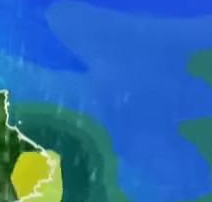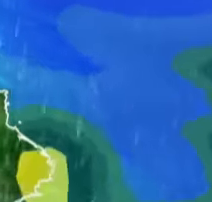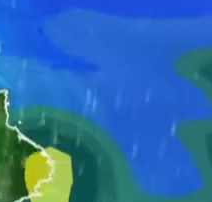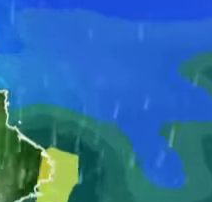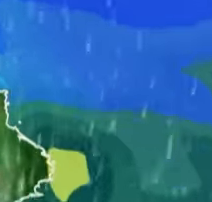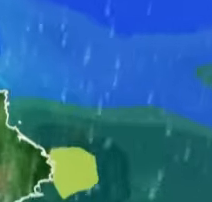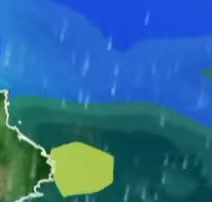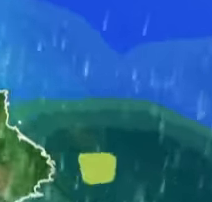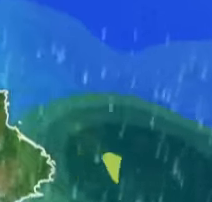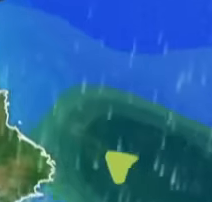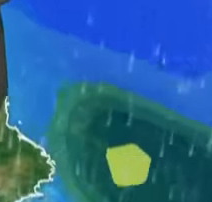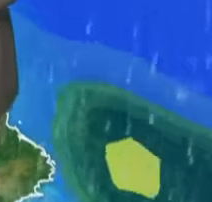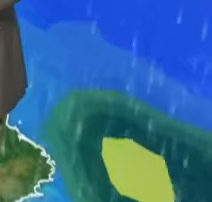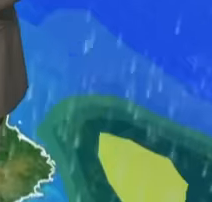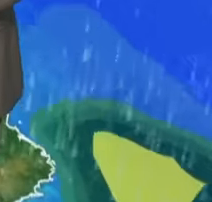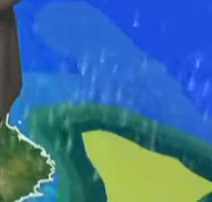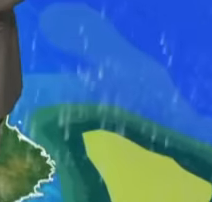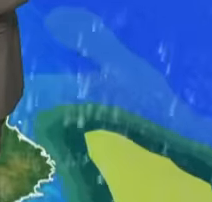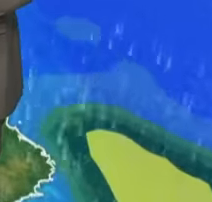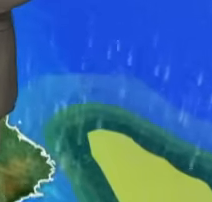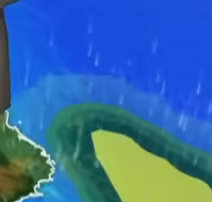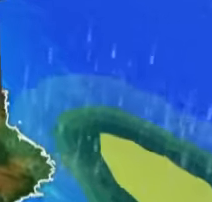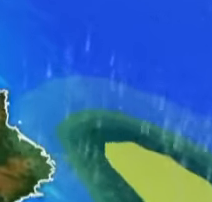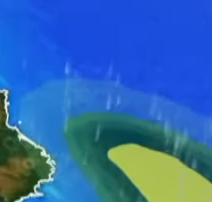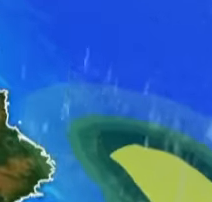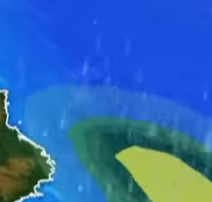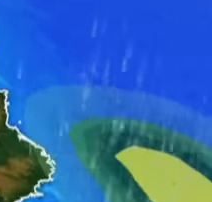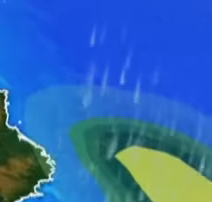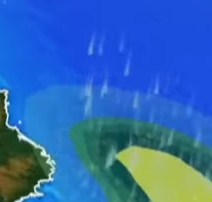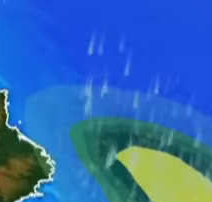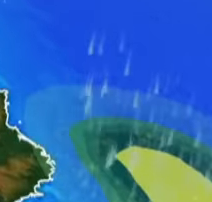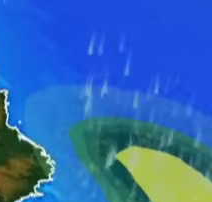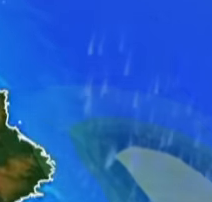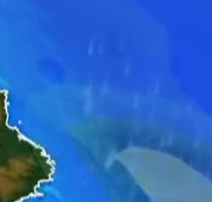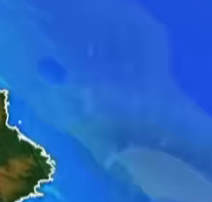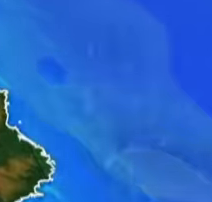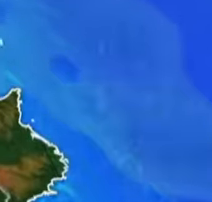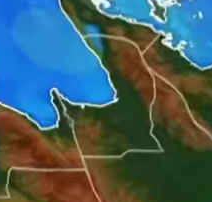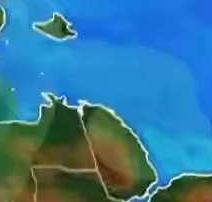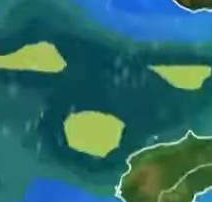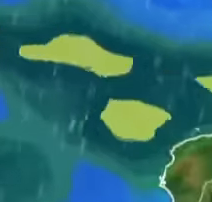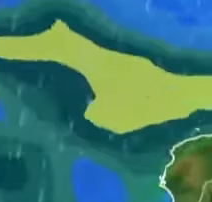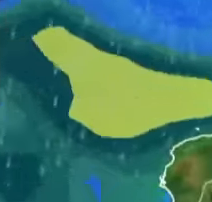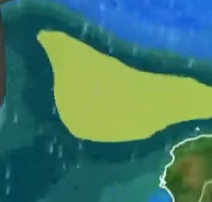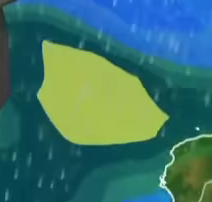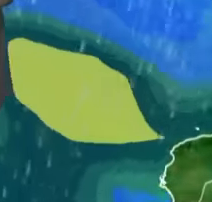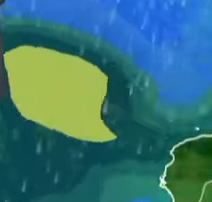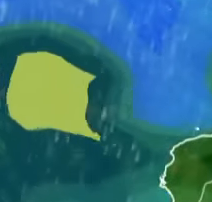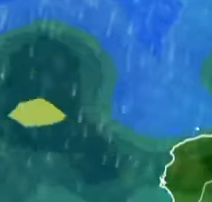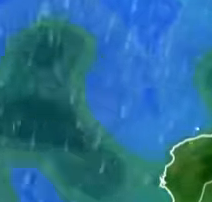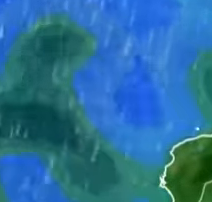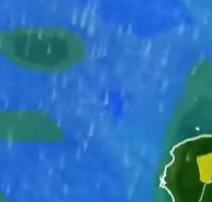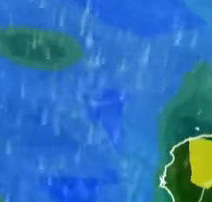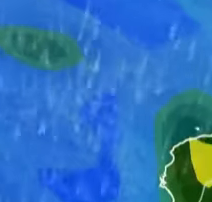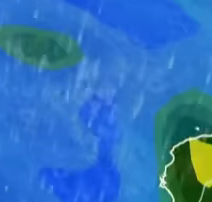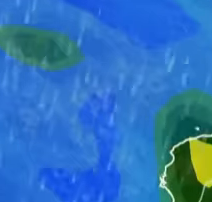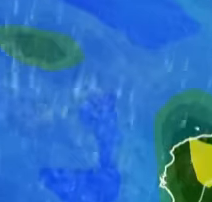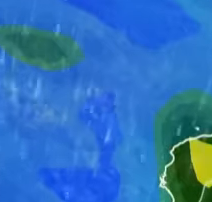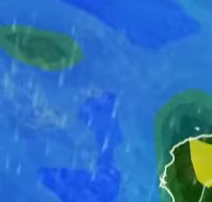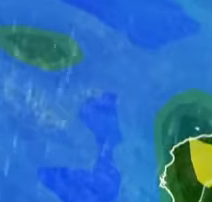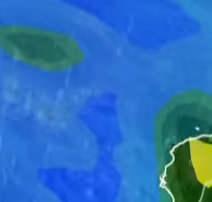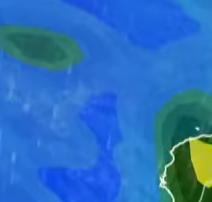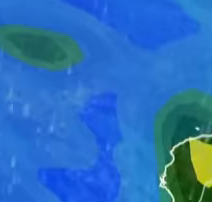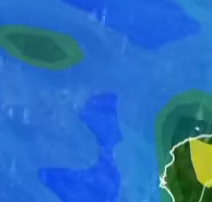at mawawala na pagsapit ng gabi. Sa Palawan, magsisimulang umulan bago magtanghali sa halos buong probinsya